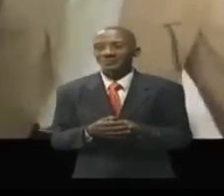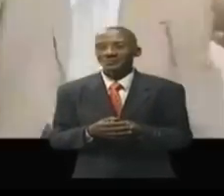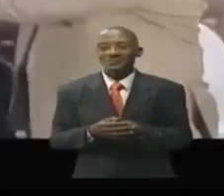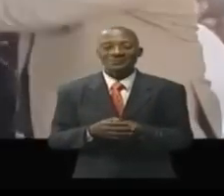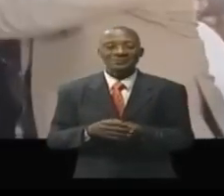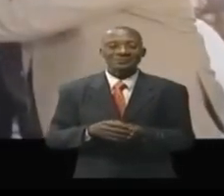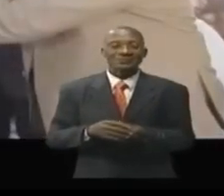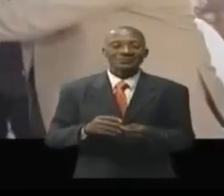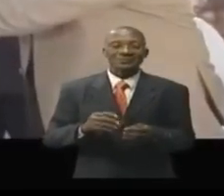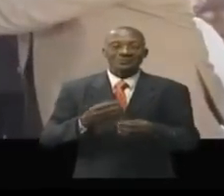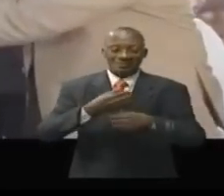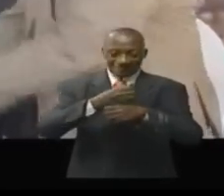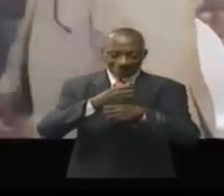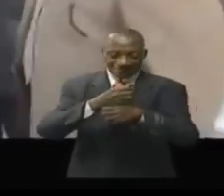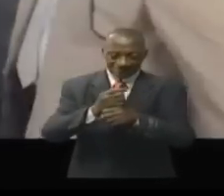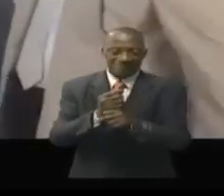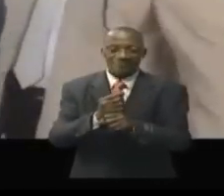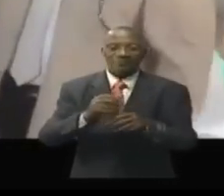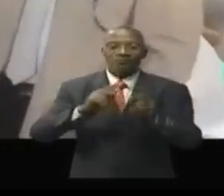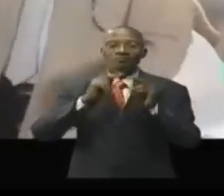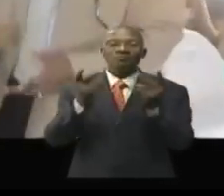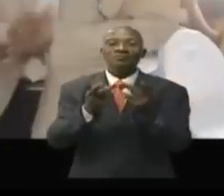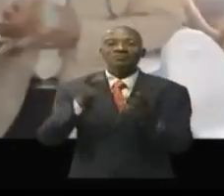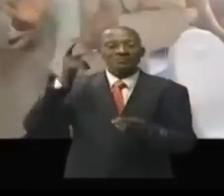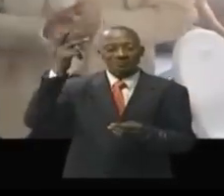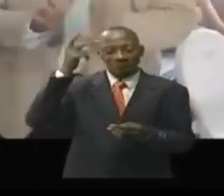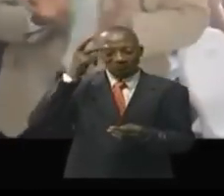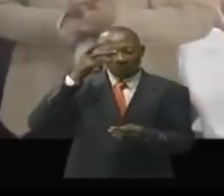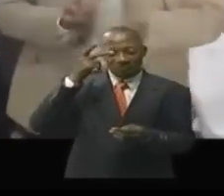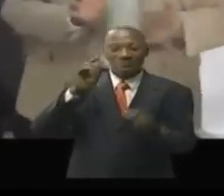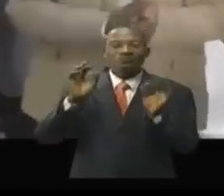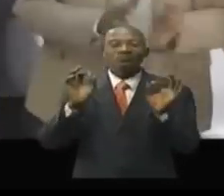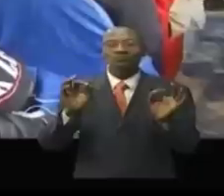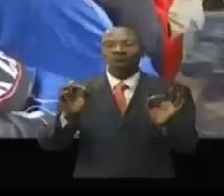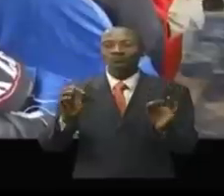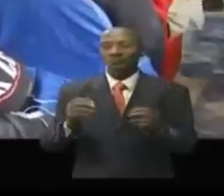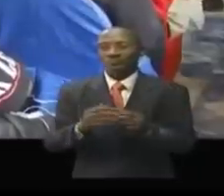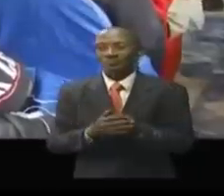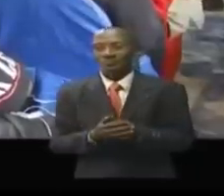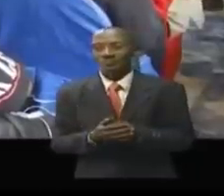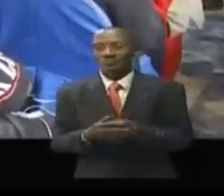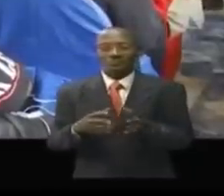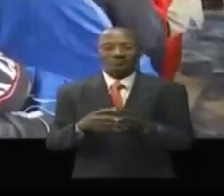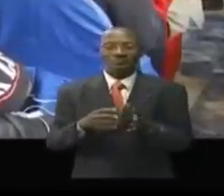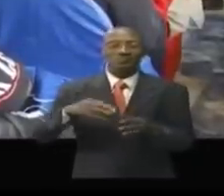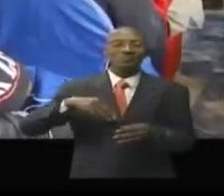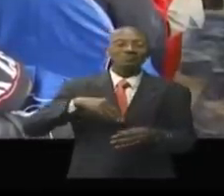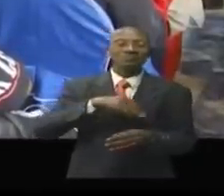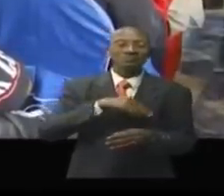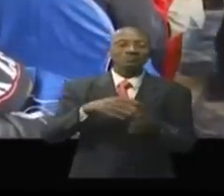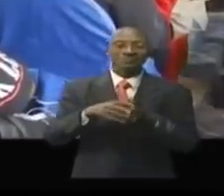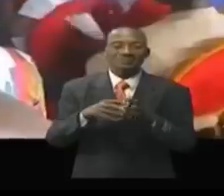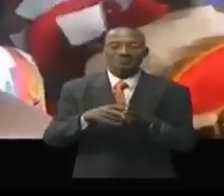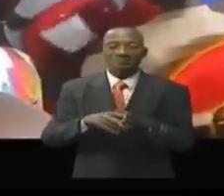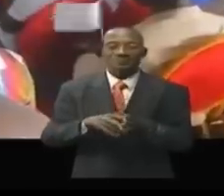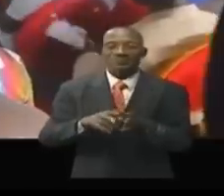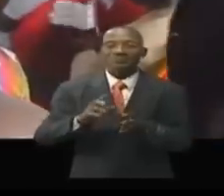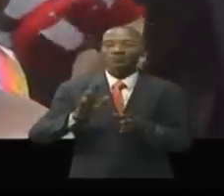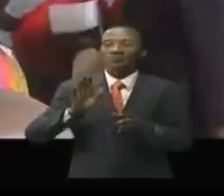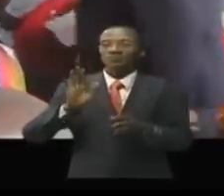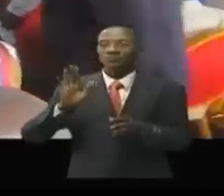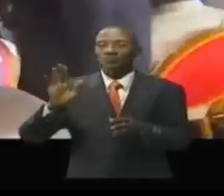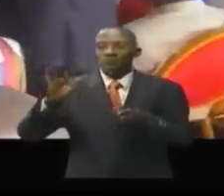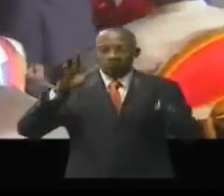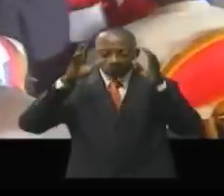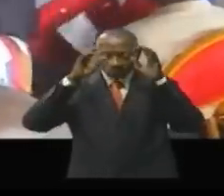Michimi dans la commune de Kalamu. Cette rencontre des archéologues congolais a eu lieu en présence de plusieurs membres de cette structure. Ce